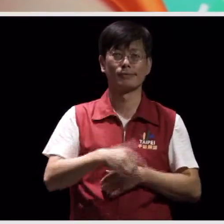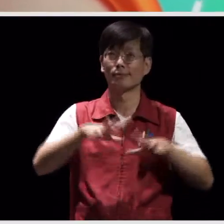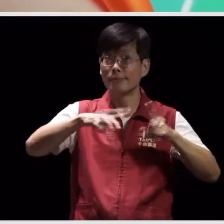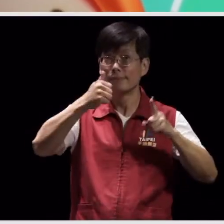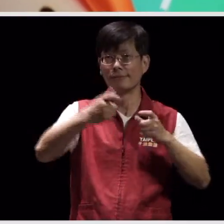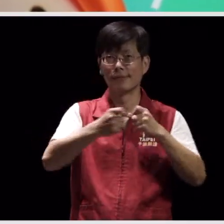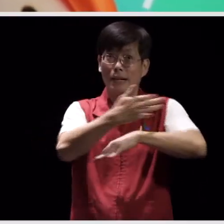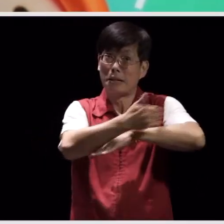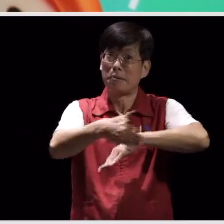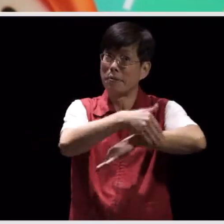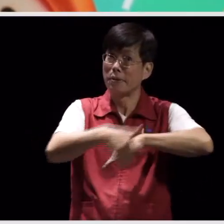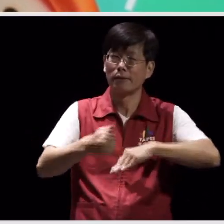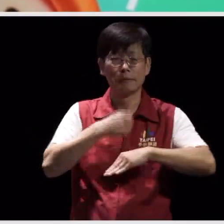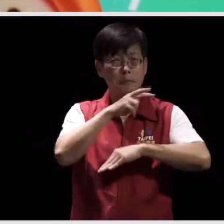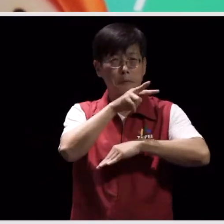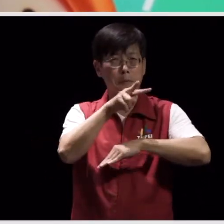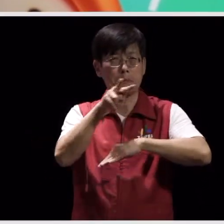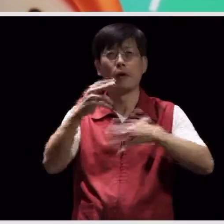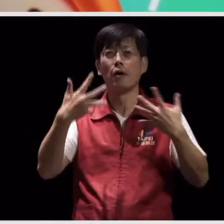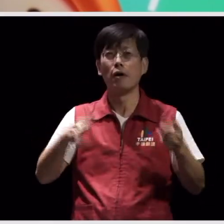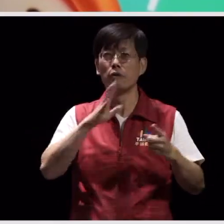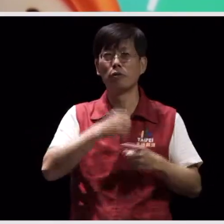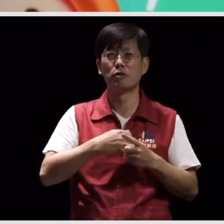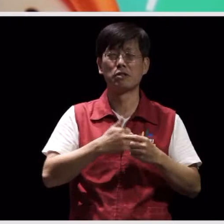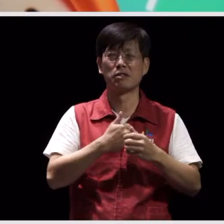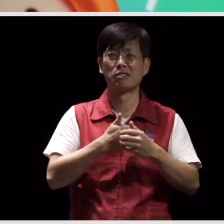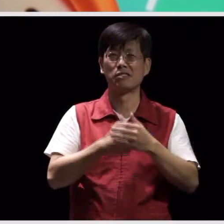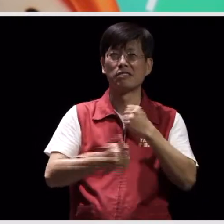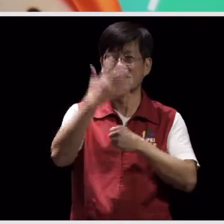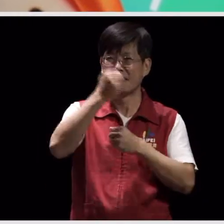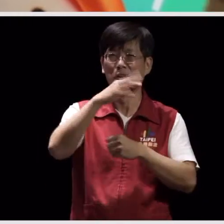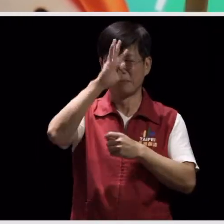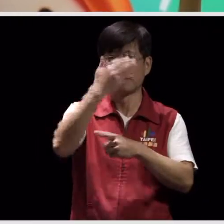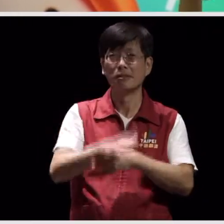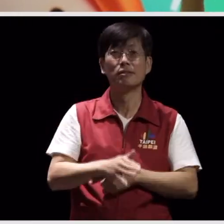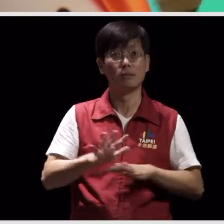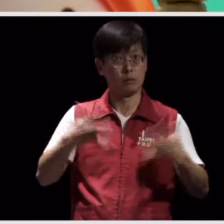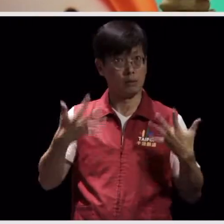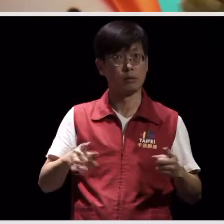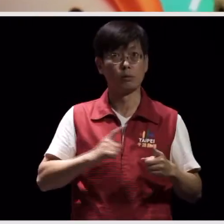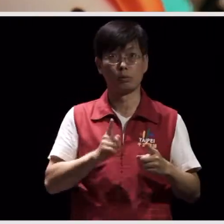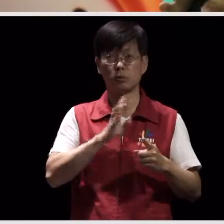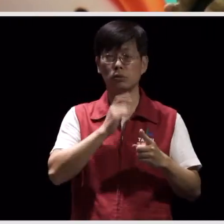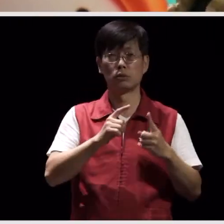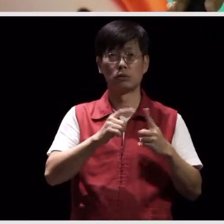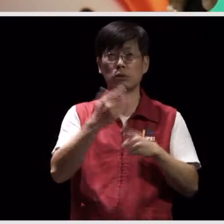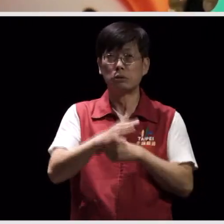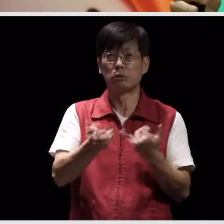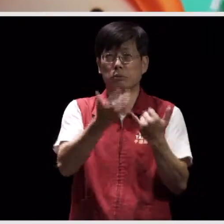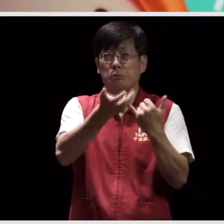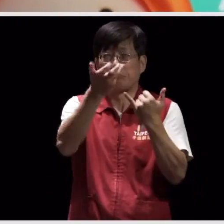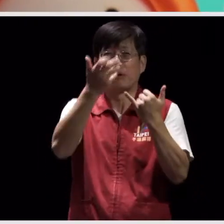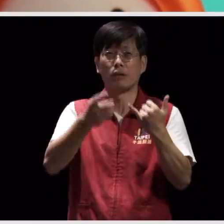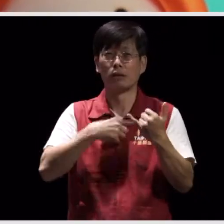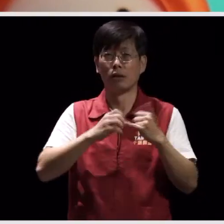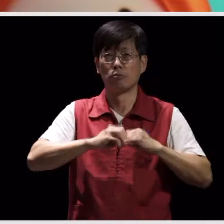恒河边，去看那个恒河很多生老病死。现在恒河还是有那种印度人死掉之后火化。就是真的是